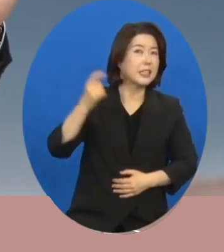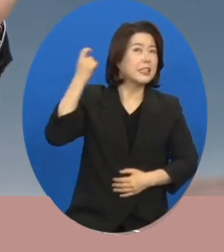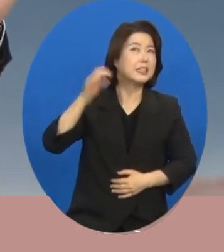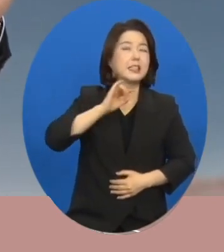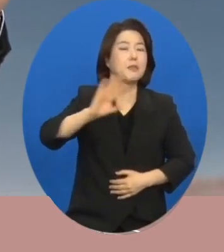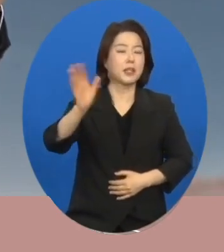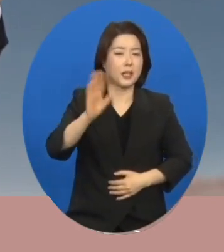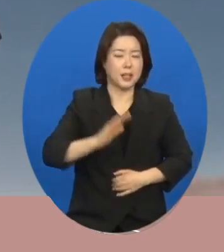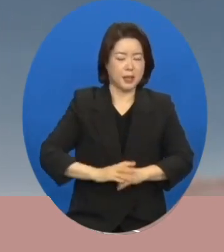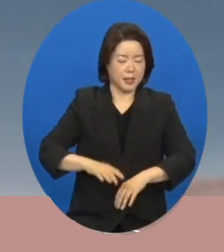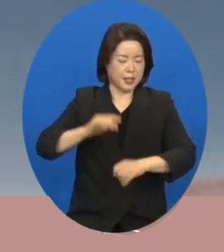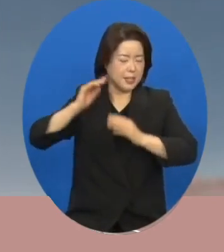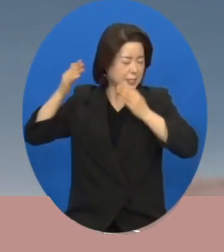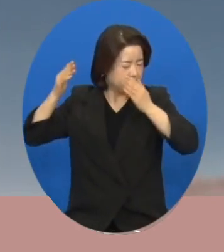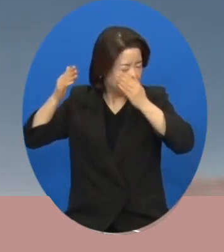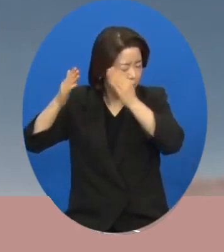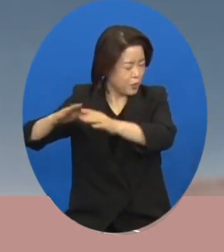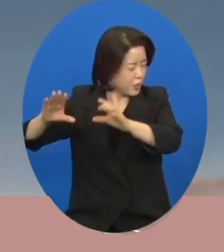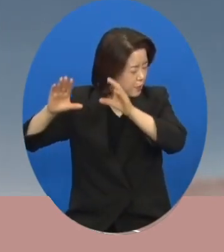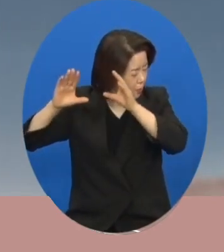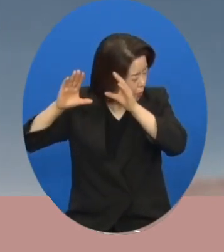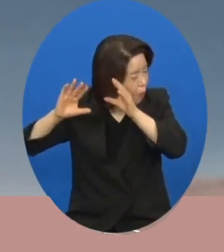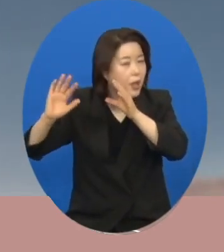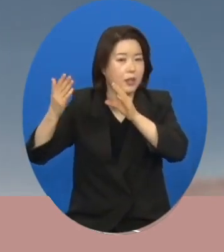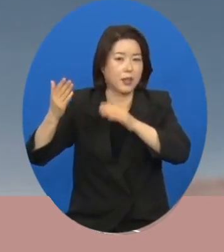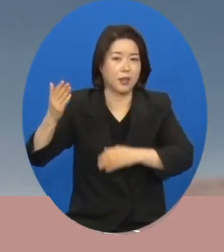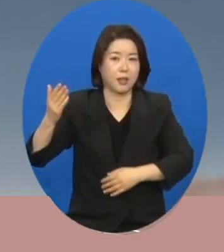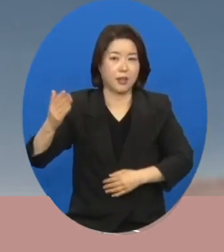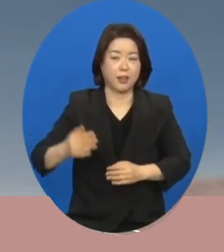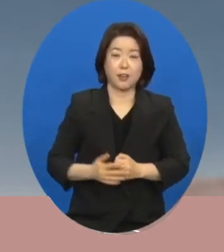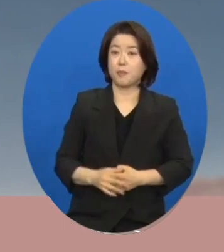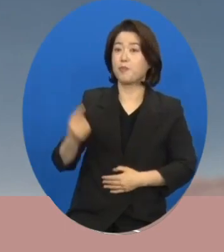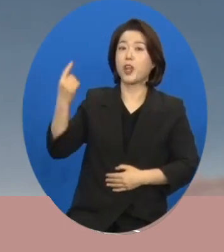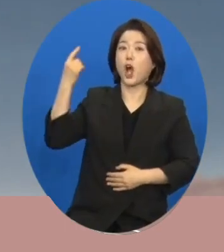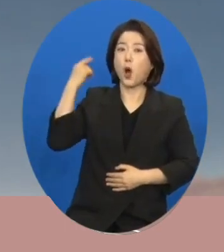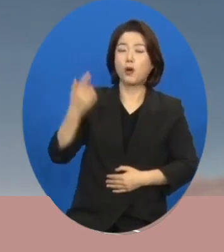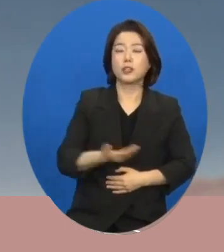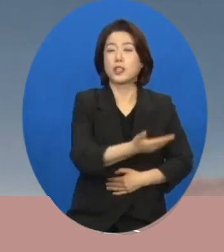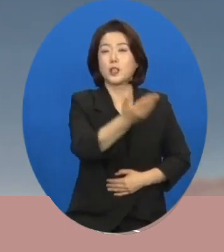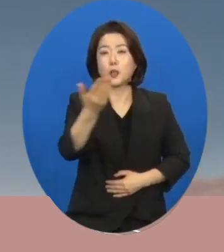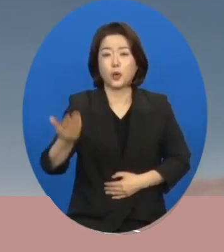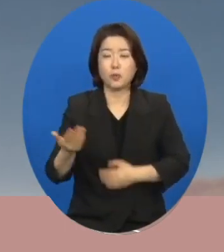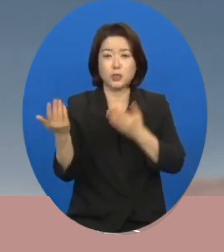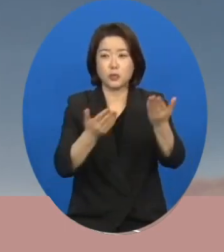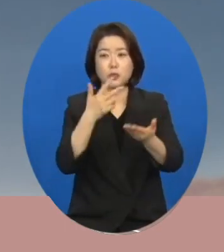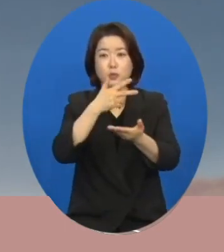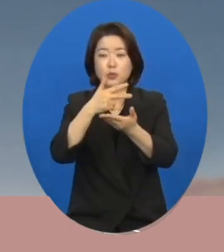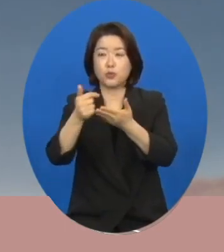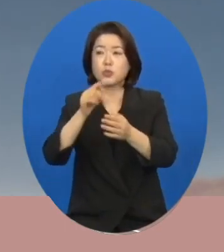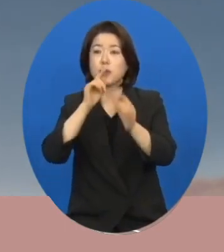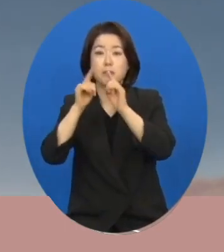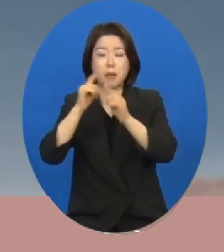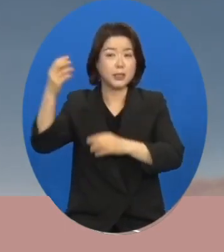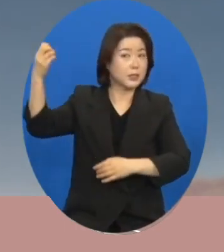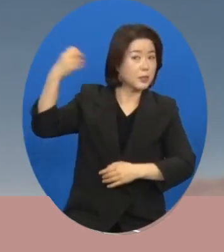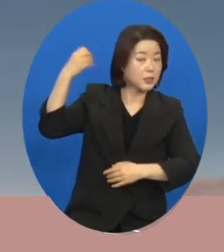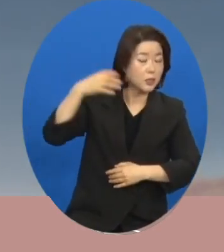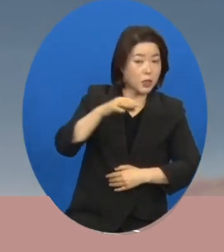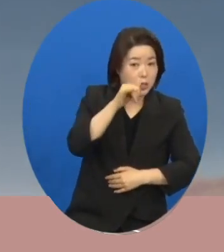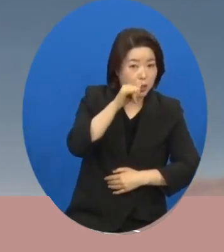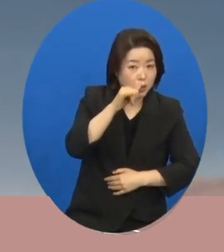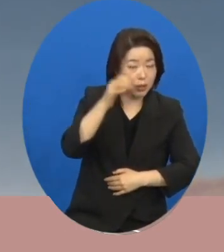경성에서 들어야 합니다 어제 여러분에게 주신 주의 말씀은 무엇이었습니까 여러분